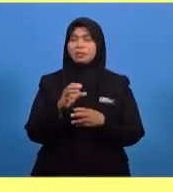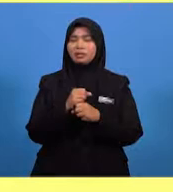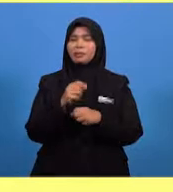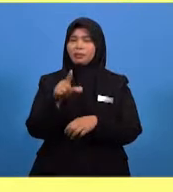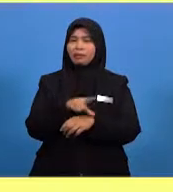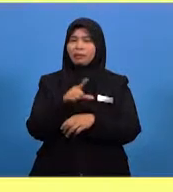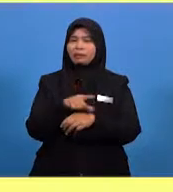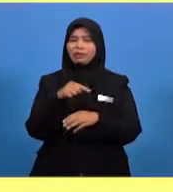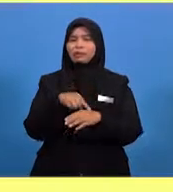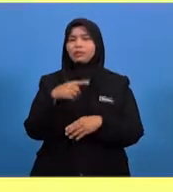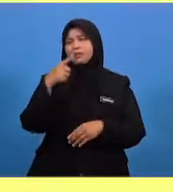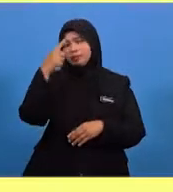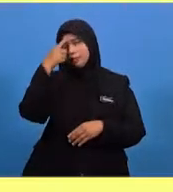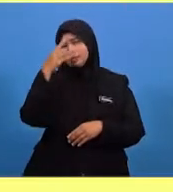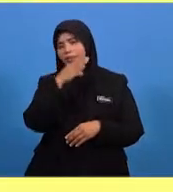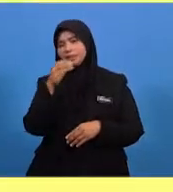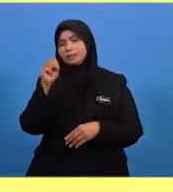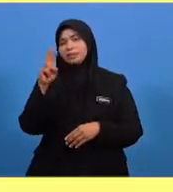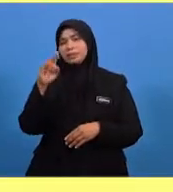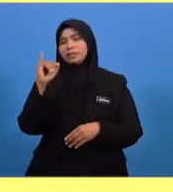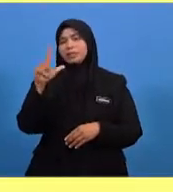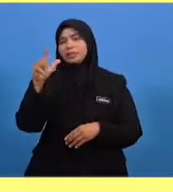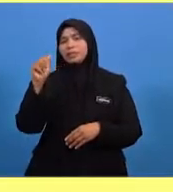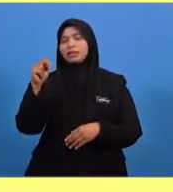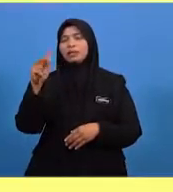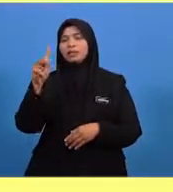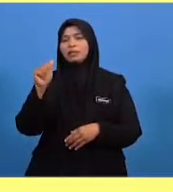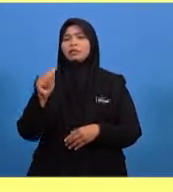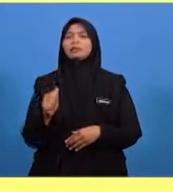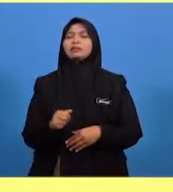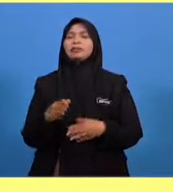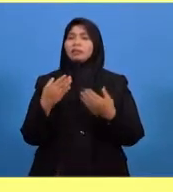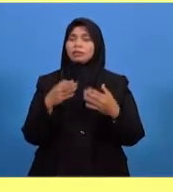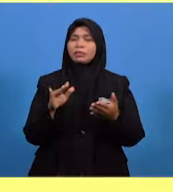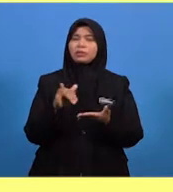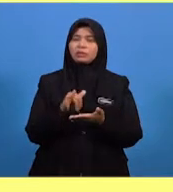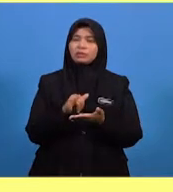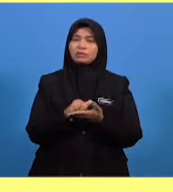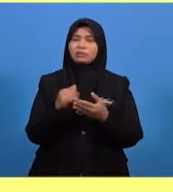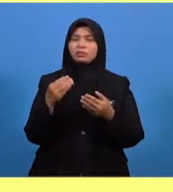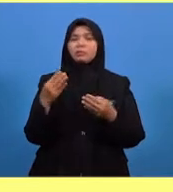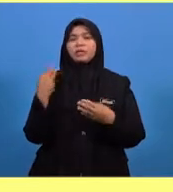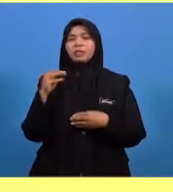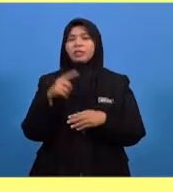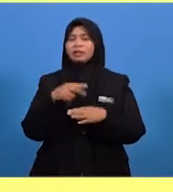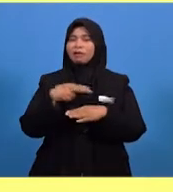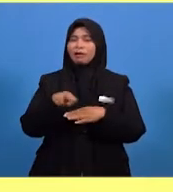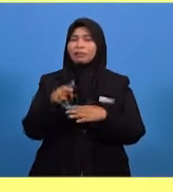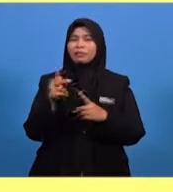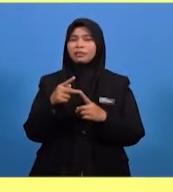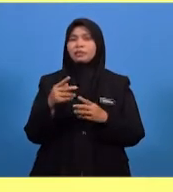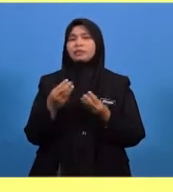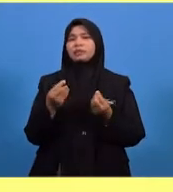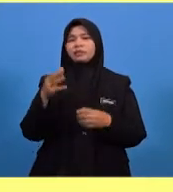di India dan Srilanka Mereka kemudian telah dihantar ke tanah Melayu untuk menentang